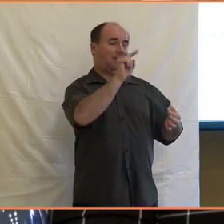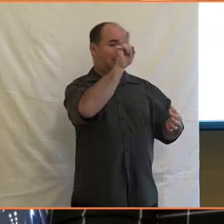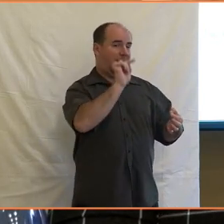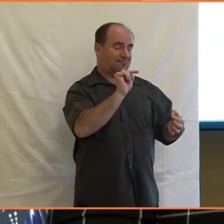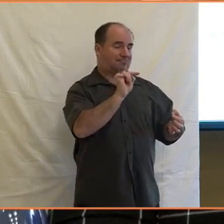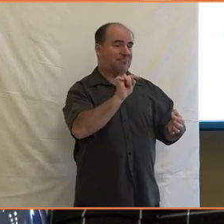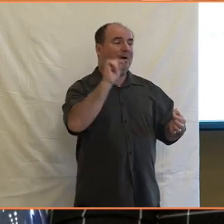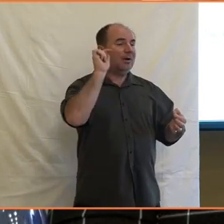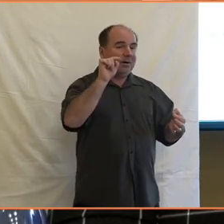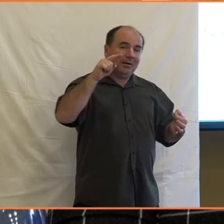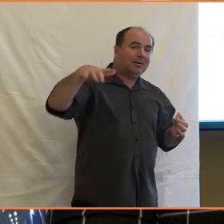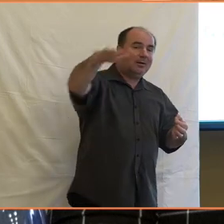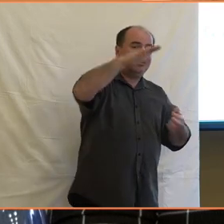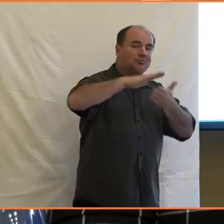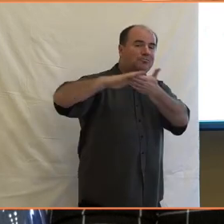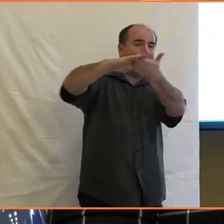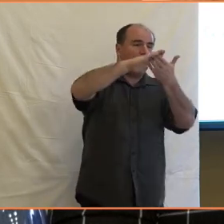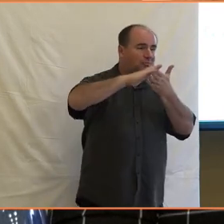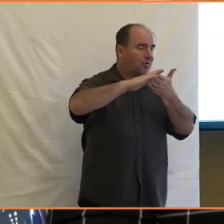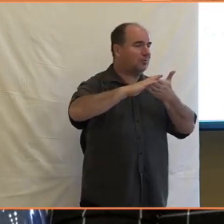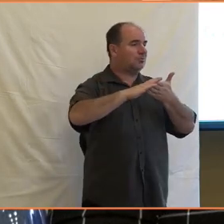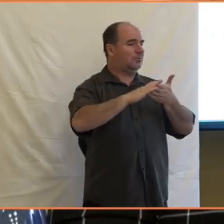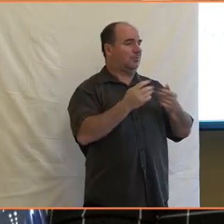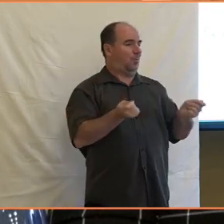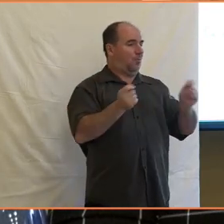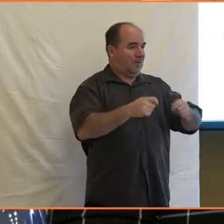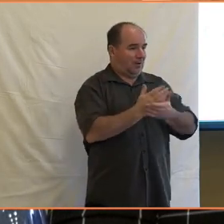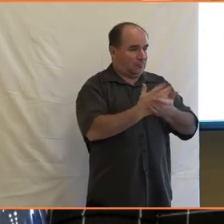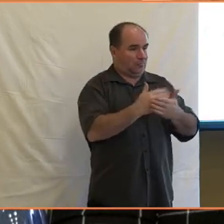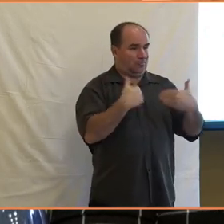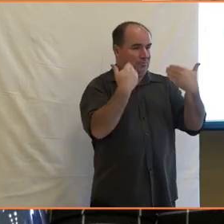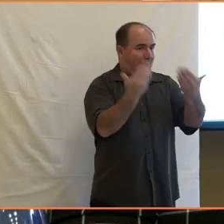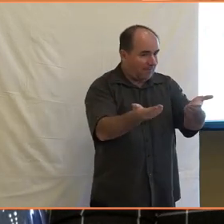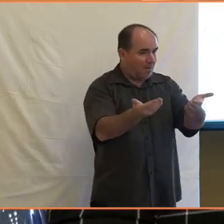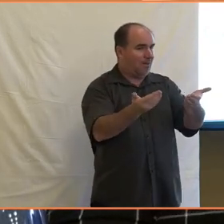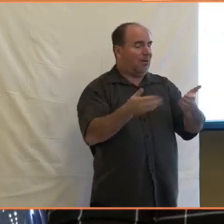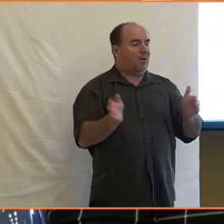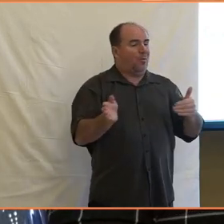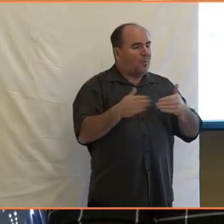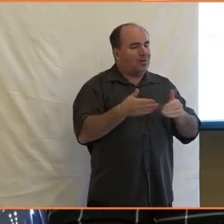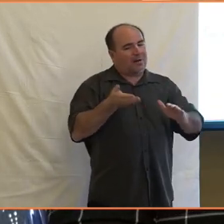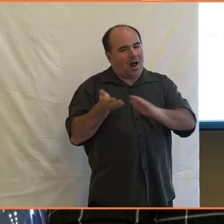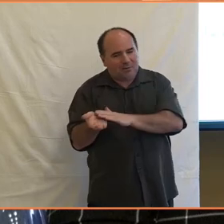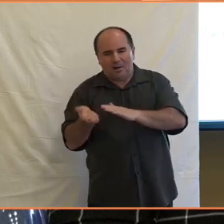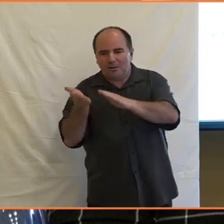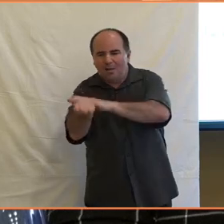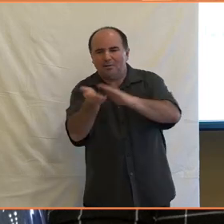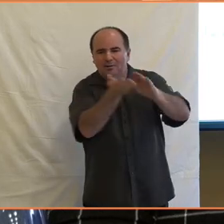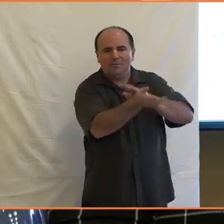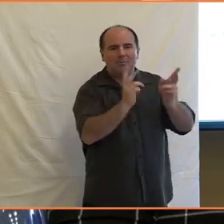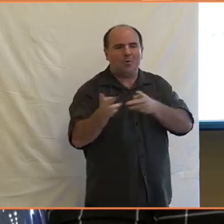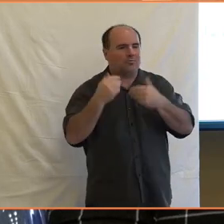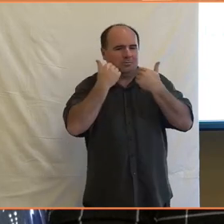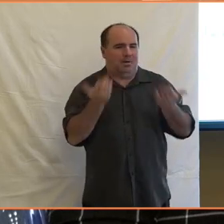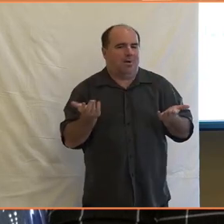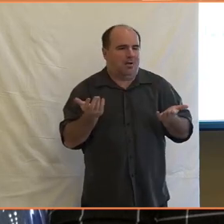ty možnosti vlastně nějakého to alternativního vyřešení toho problému nebo přístupu k té informaci.